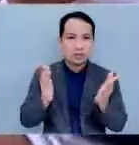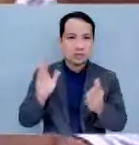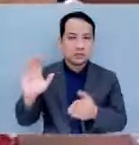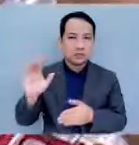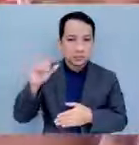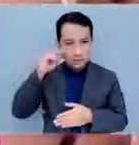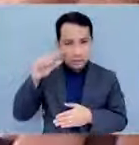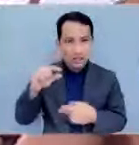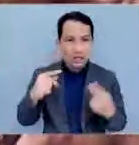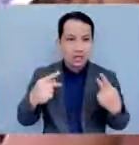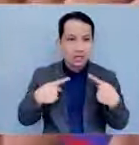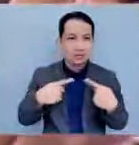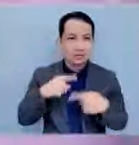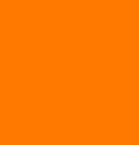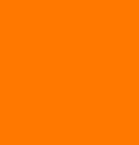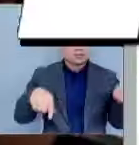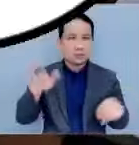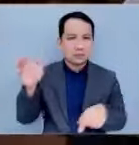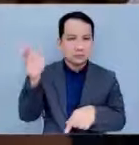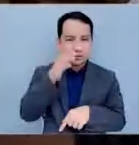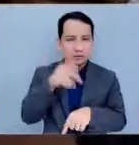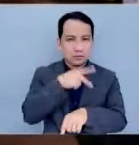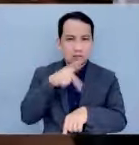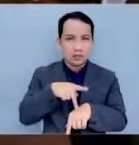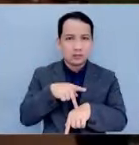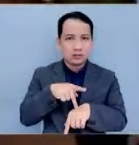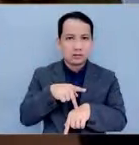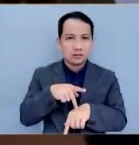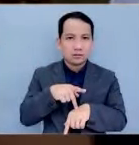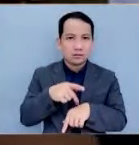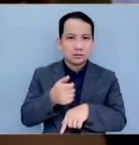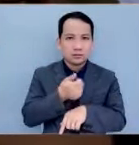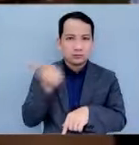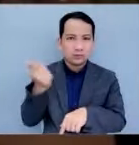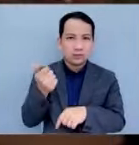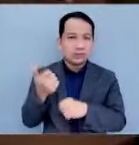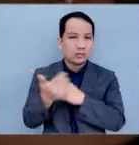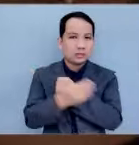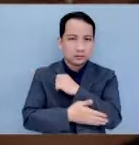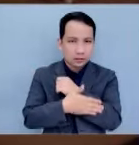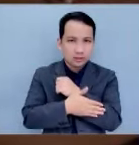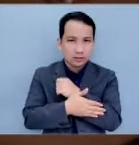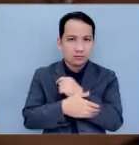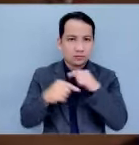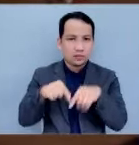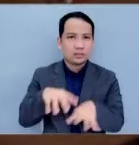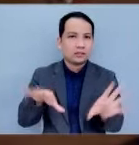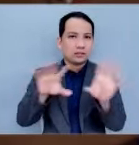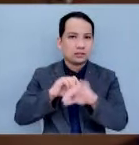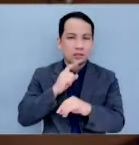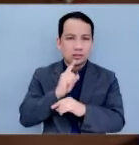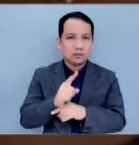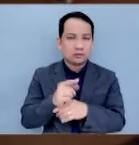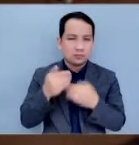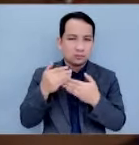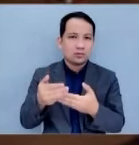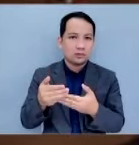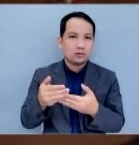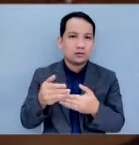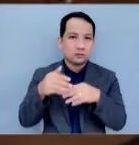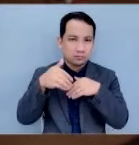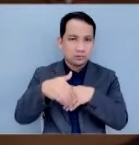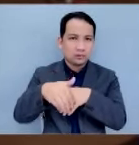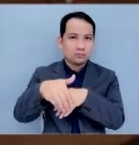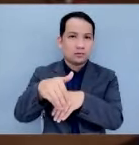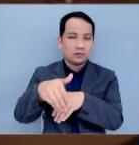nito sa iba't ibang bahagi ng Pilipinas, maging sa ibang bansa. At di raw dyan nagtatapos ang kanilang pagkilos. Magmamarcha sila